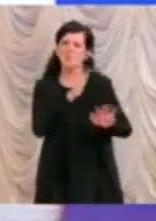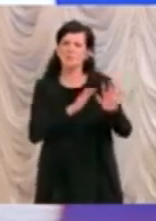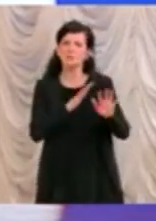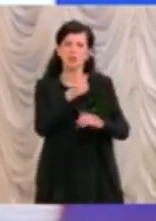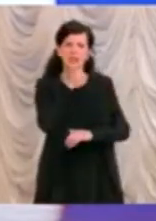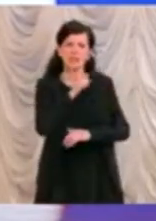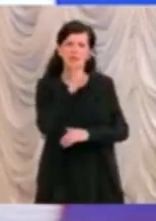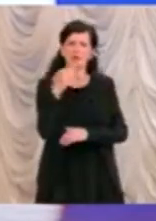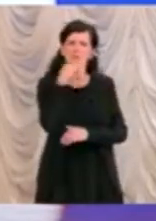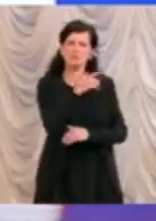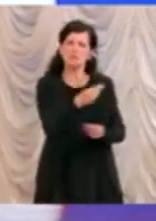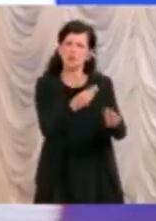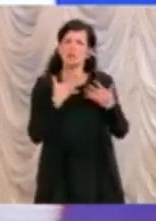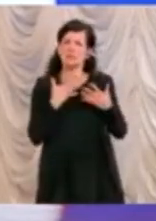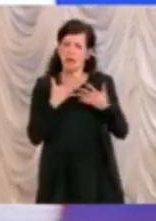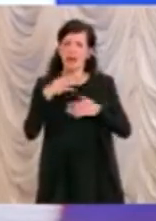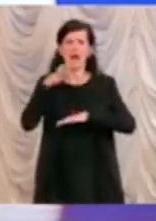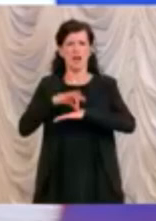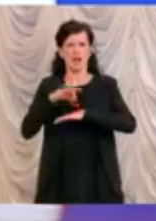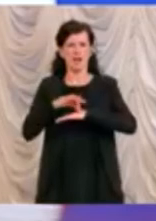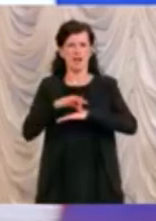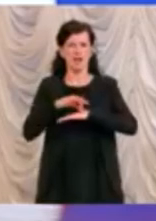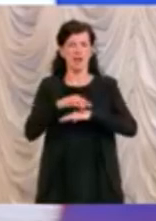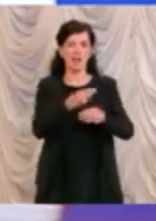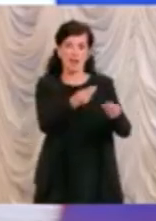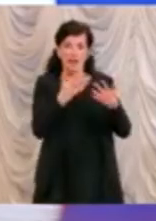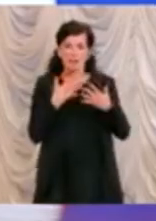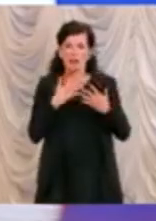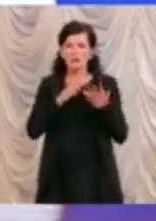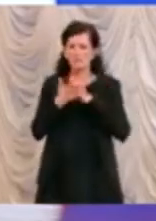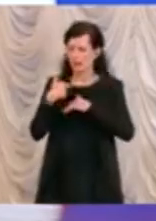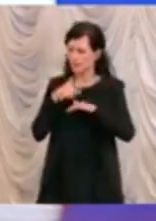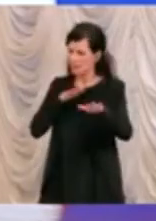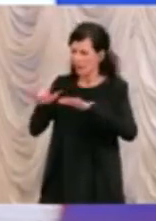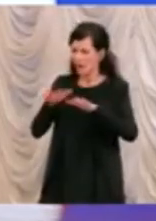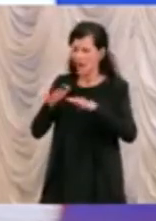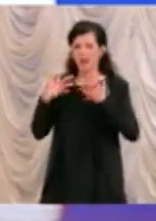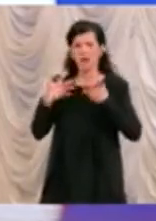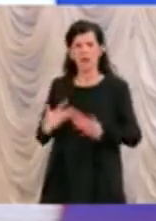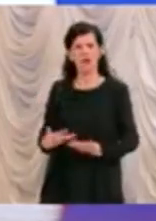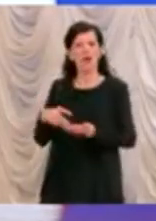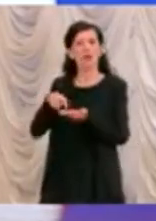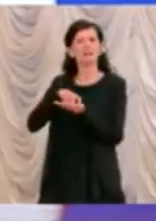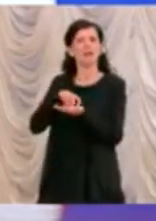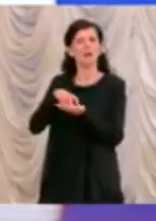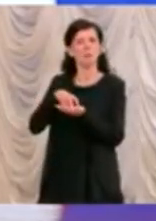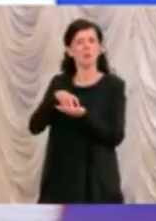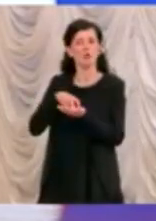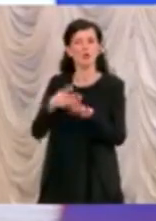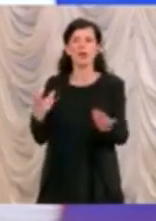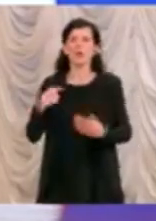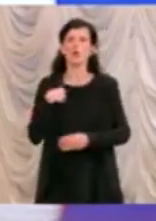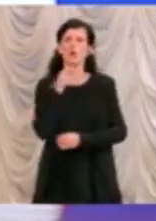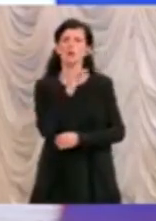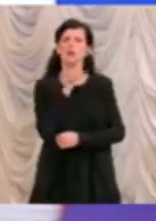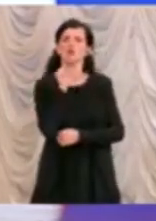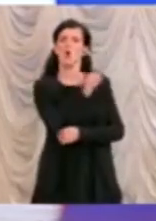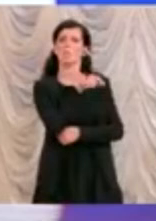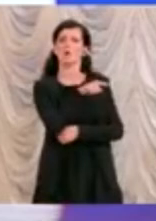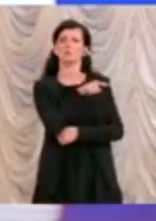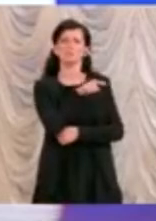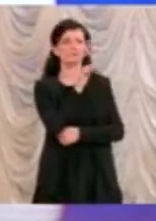male perché ci indeboliscono la trattativa noi adesso avevo chiesto all'opposizione di essere